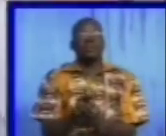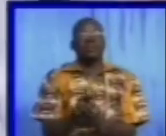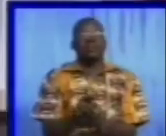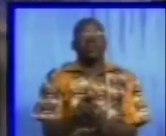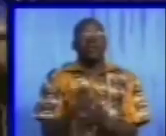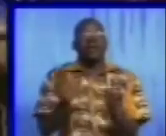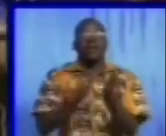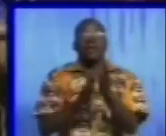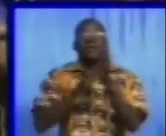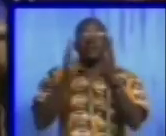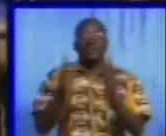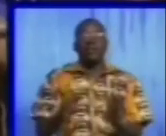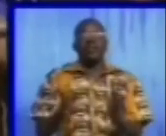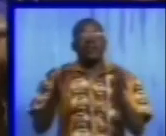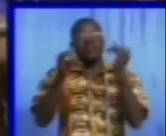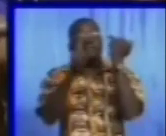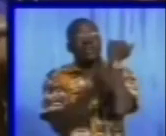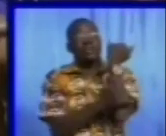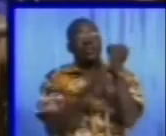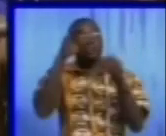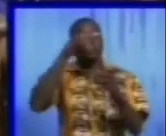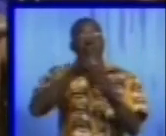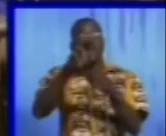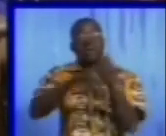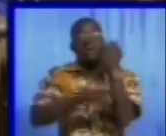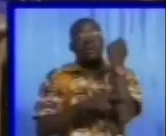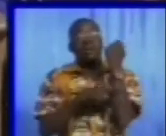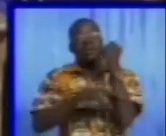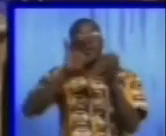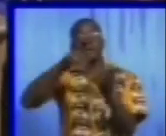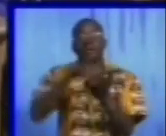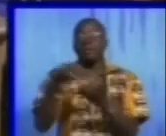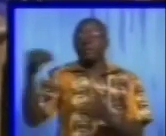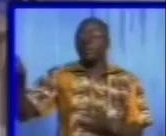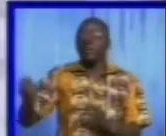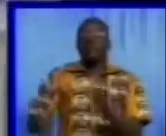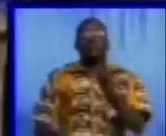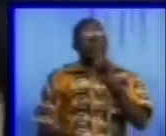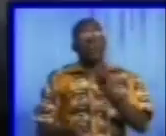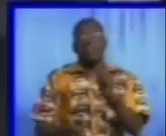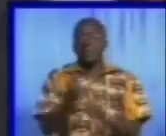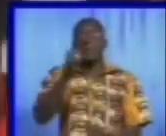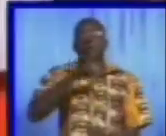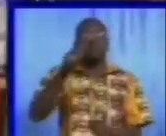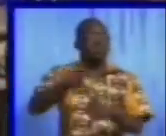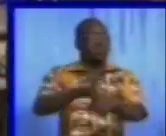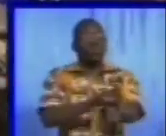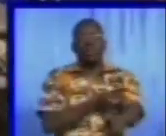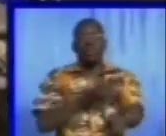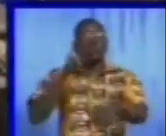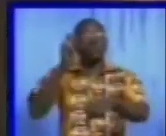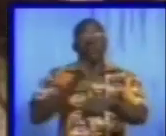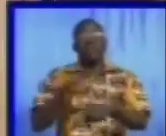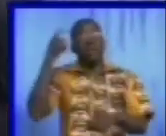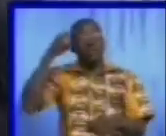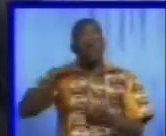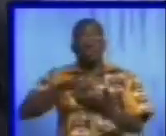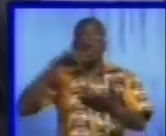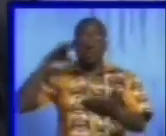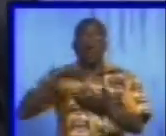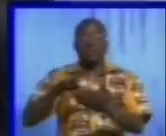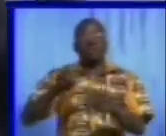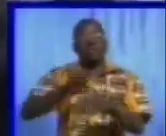Les écoliers de Yelbouga dans la région du centre-ouest ne vont plus parcourir de longues distances pour leurs études